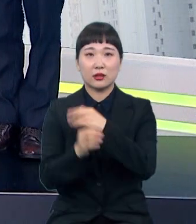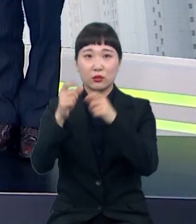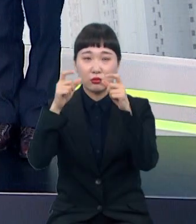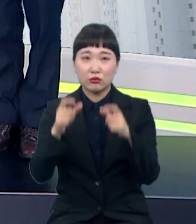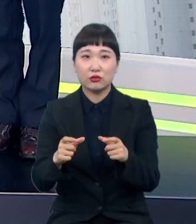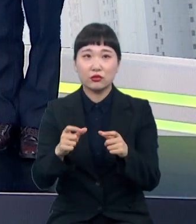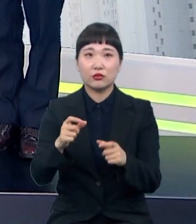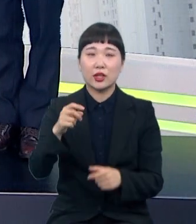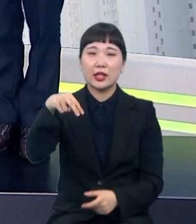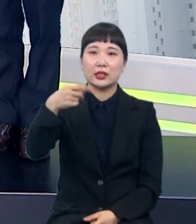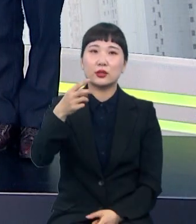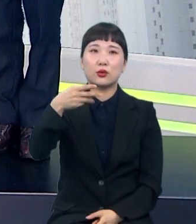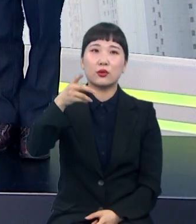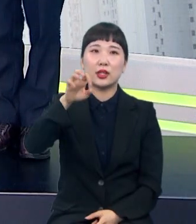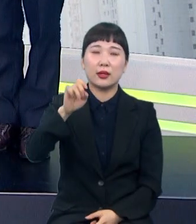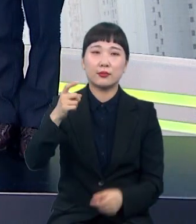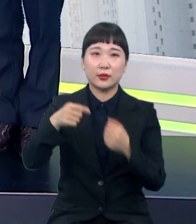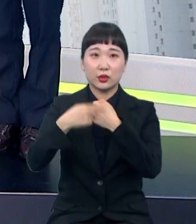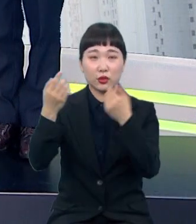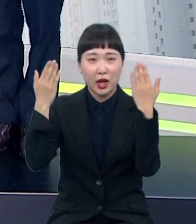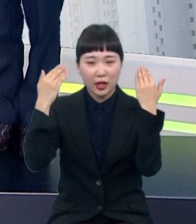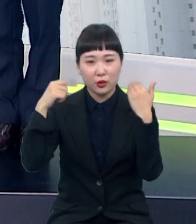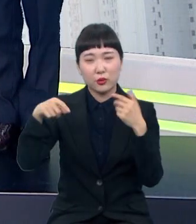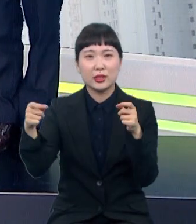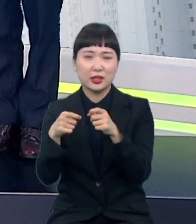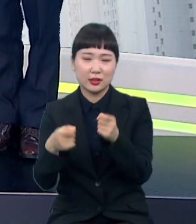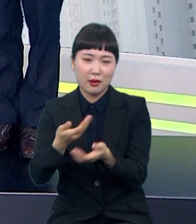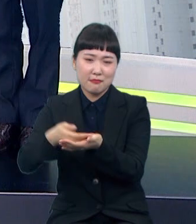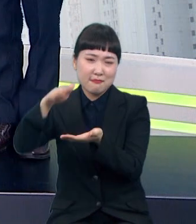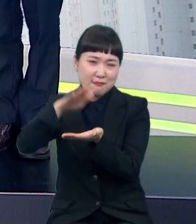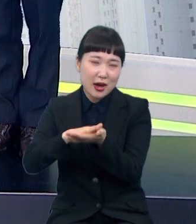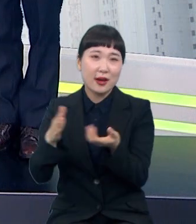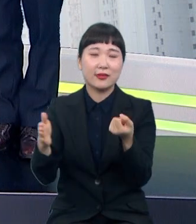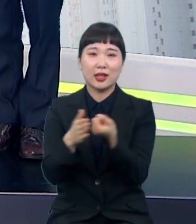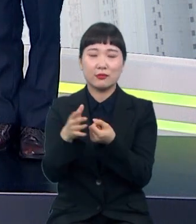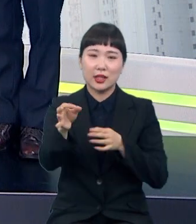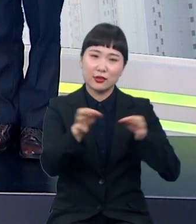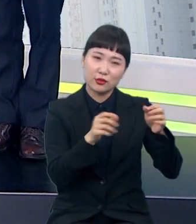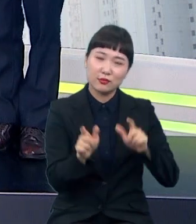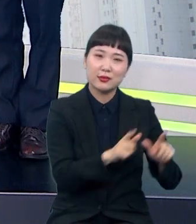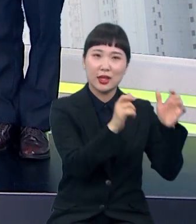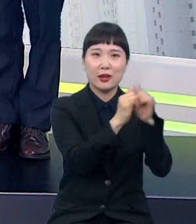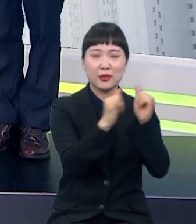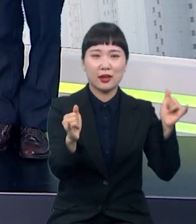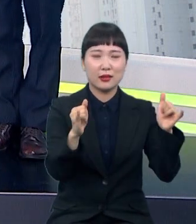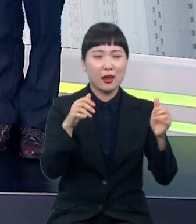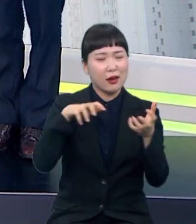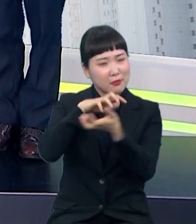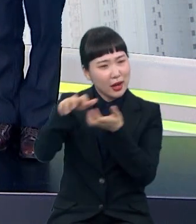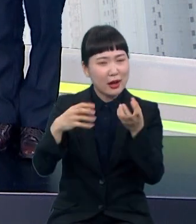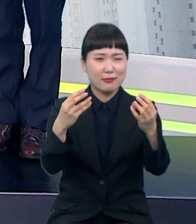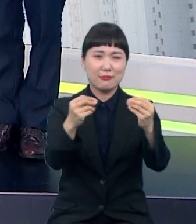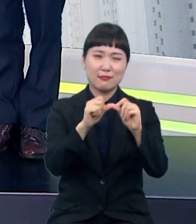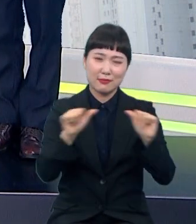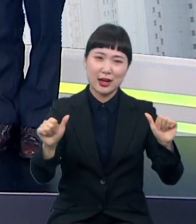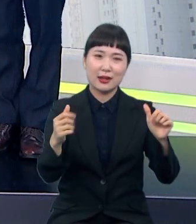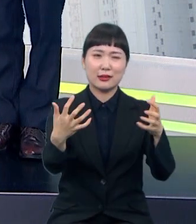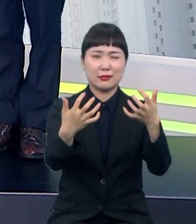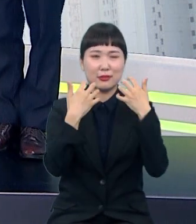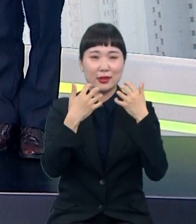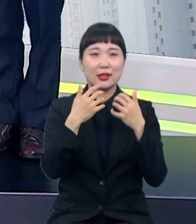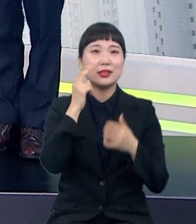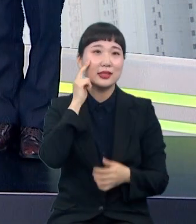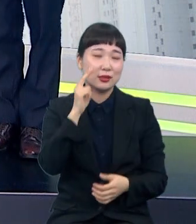주변 아파트 개발 공사로 주변 상인과 아파트 주민들이 소음과 분진 피해를 호소하고 있습니다. 특히